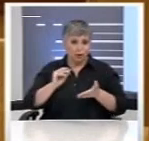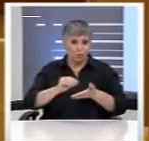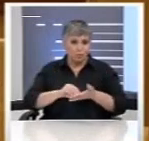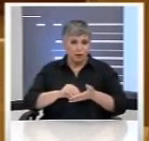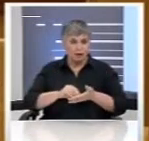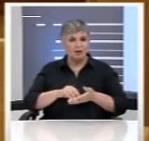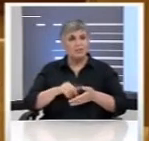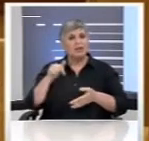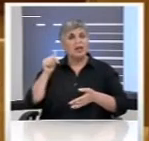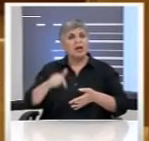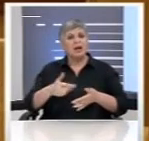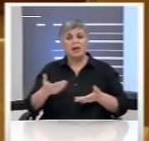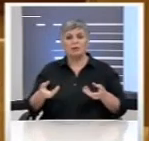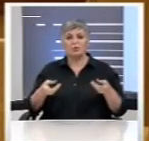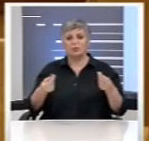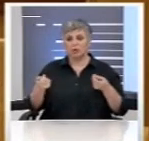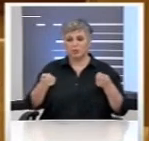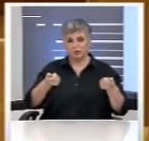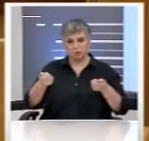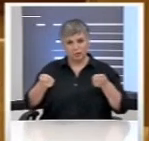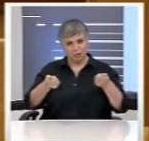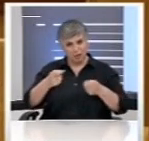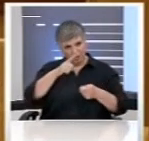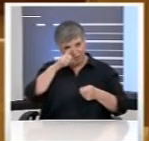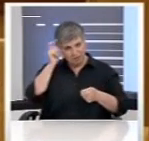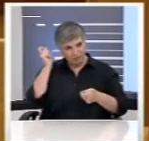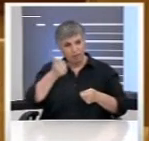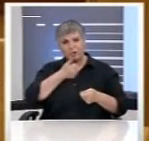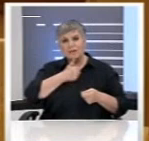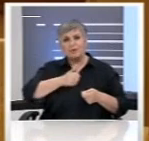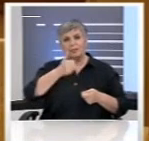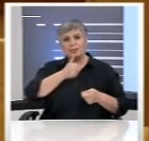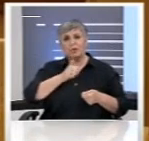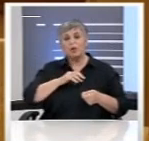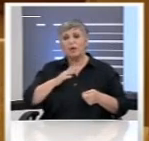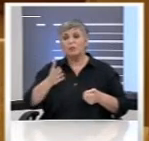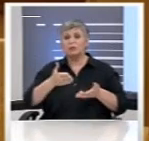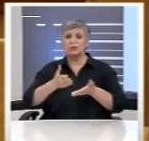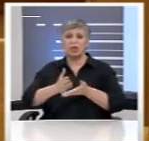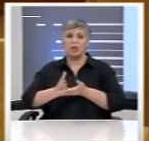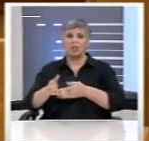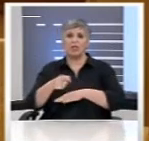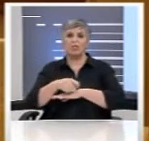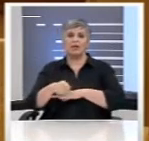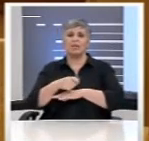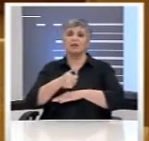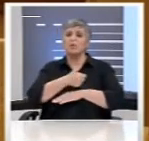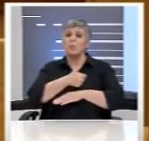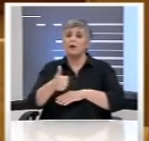δύσκολη, είναι επώδυνη, αλλά είναι δίκαια και είναι ο μόνος οδικός χάρτης